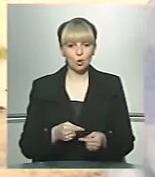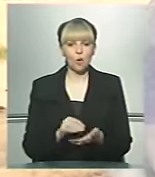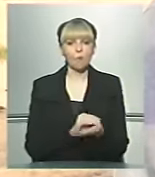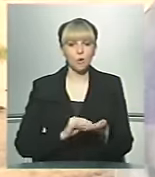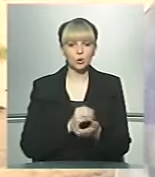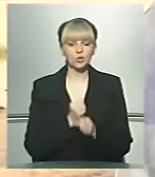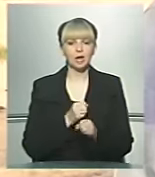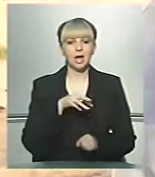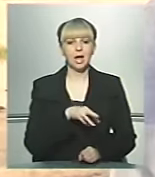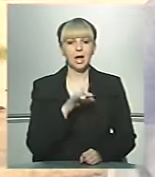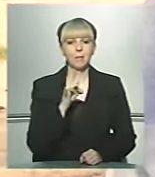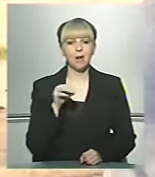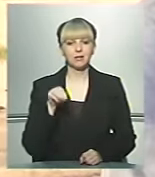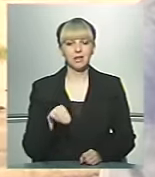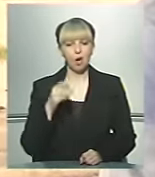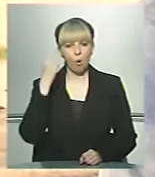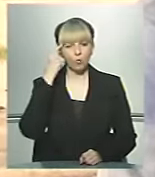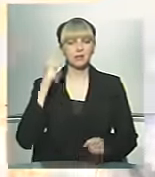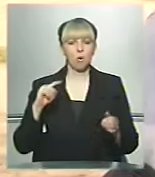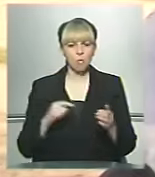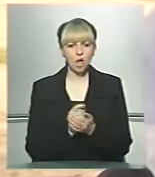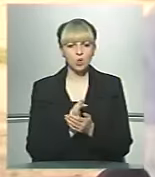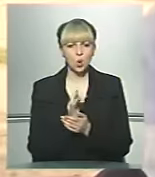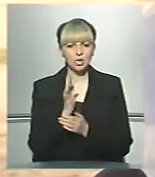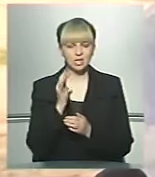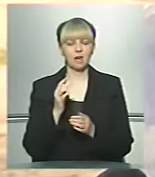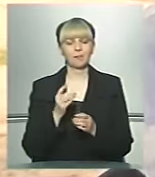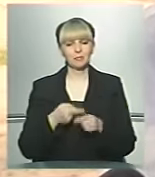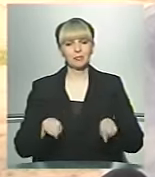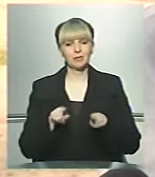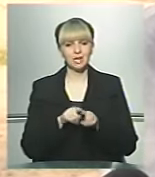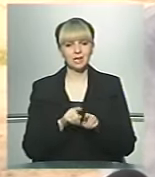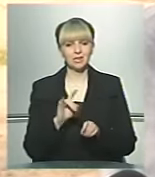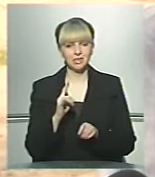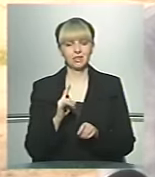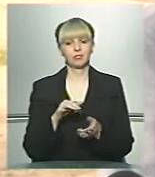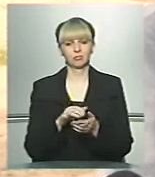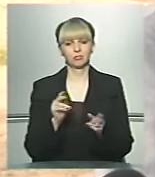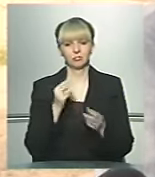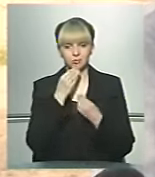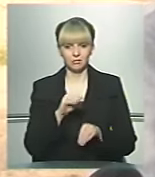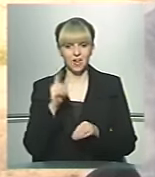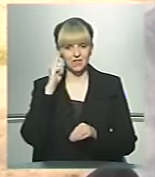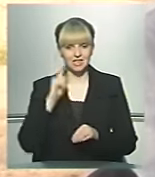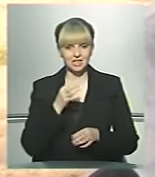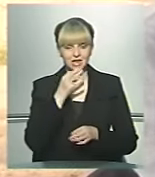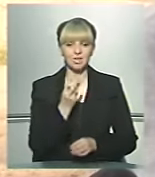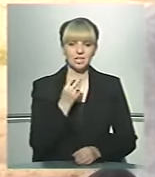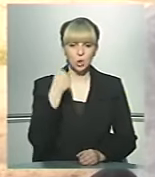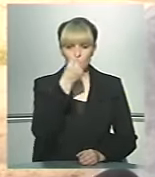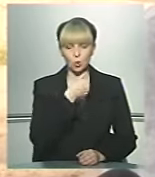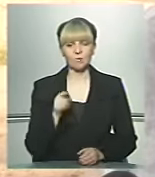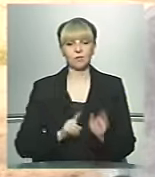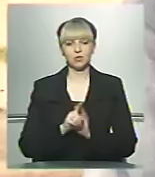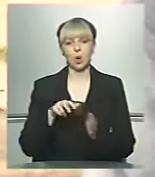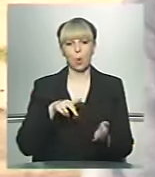повторно зробити МРТ, тому що головка знову росте. Такі діти йдуть на поправку в Ізраїлі, сказали, і в 3 роки вони починають і